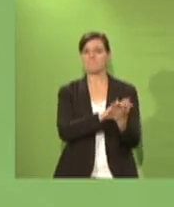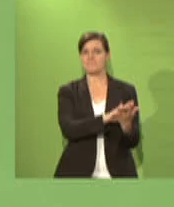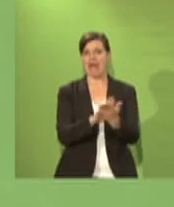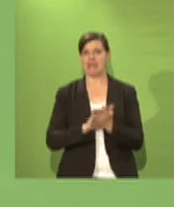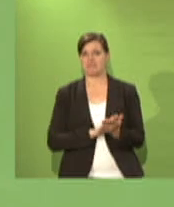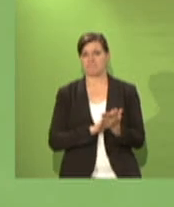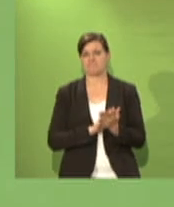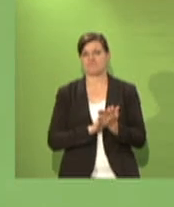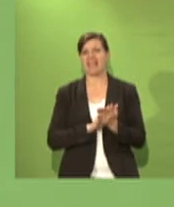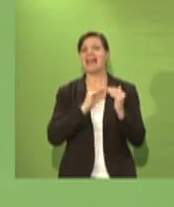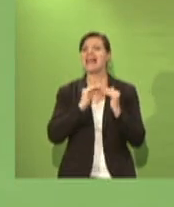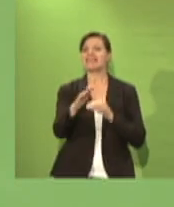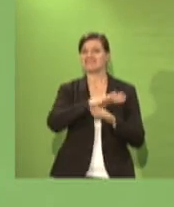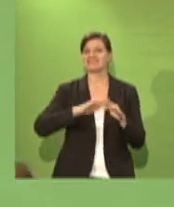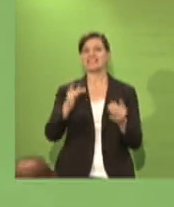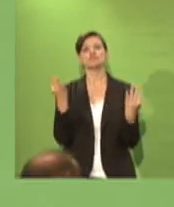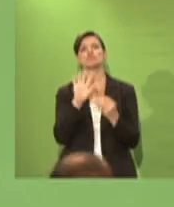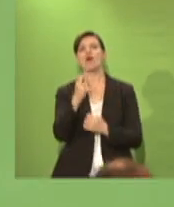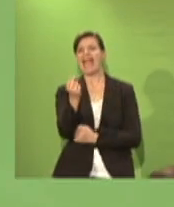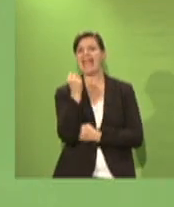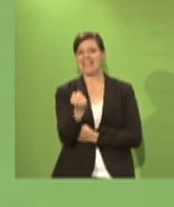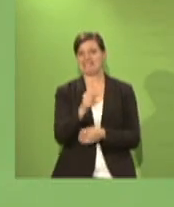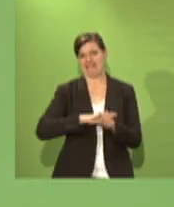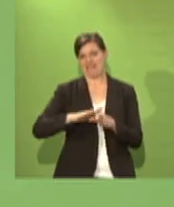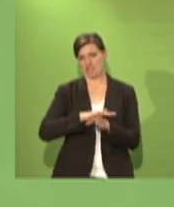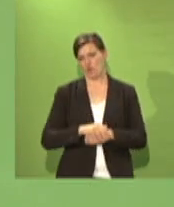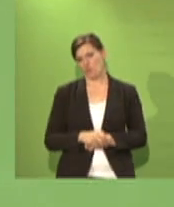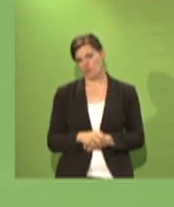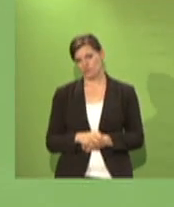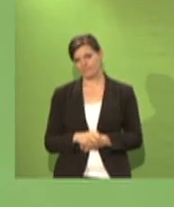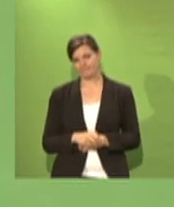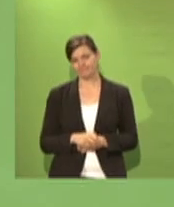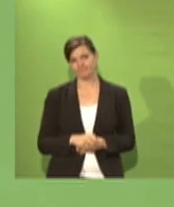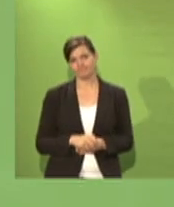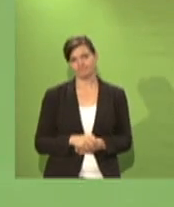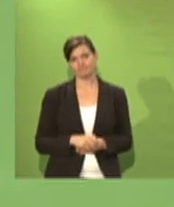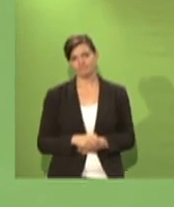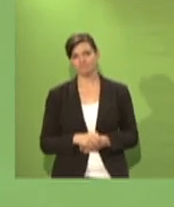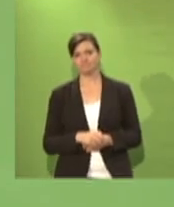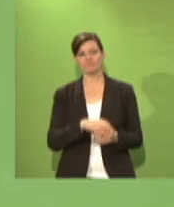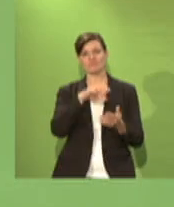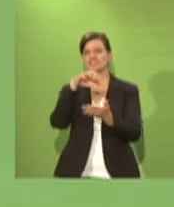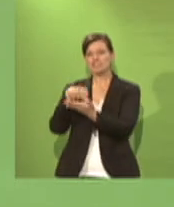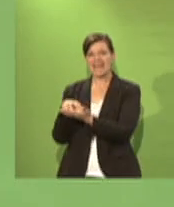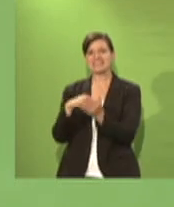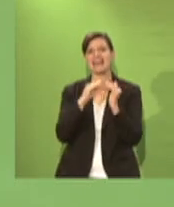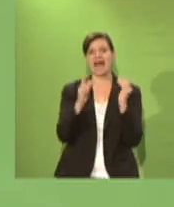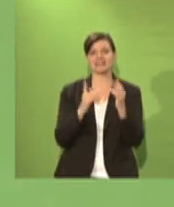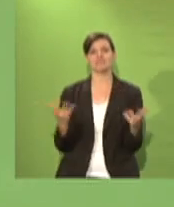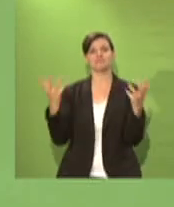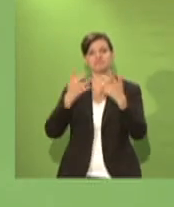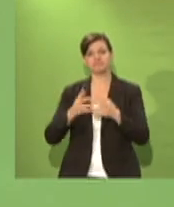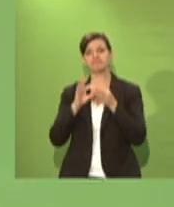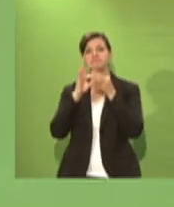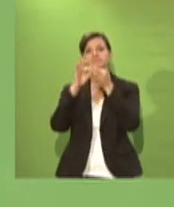ländlichen Regionen eben auch Energieregionen. Sie gehen mit den Städten Hand in Hand, um die Energiewende zusammen zu